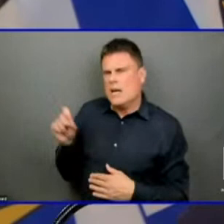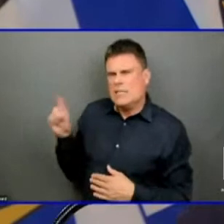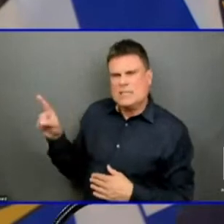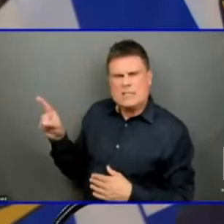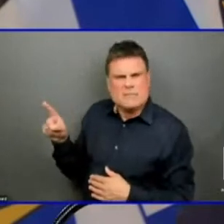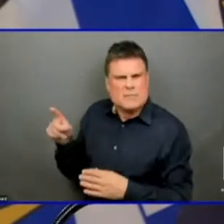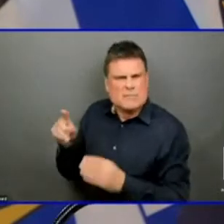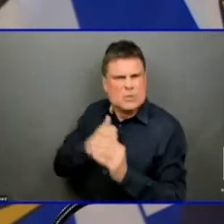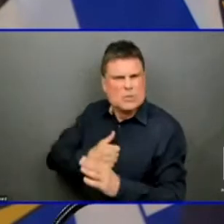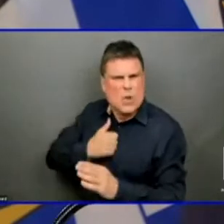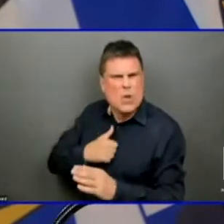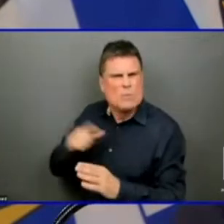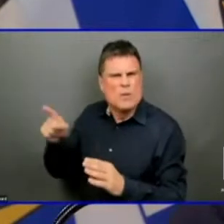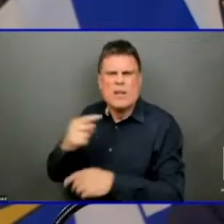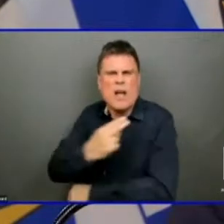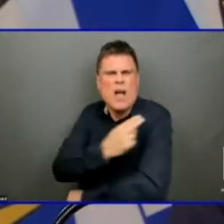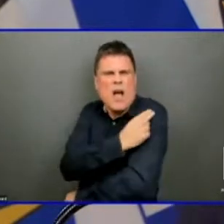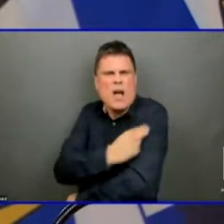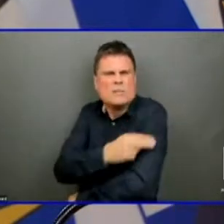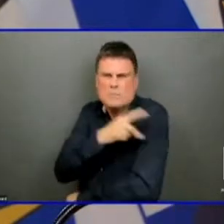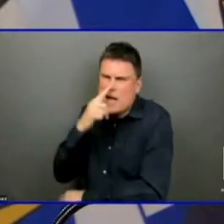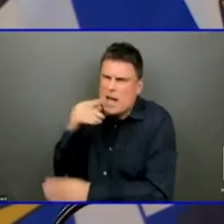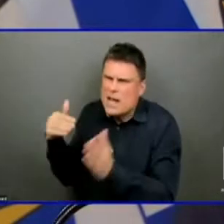情。 Bamlanivimab, the